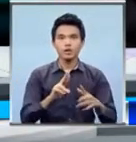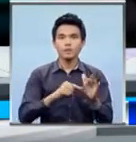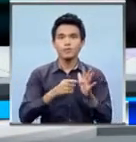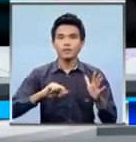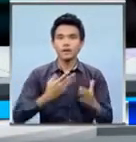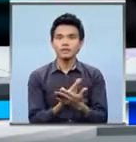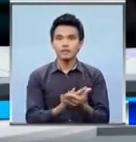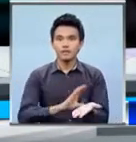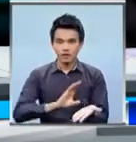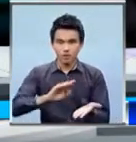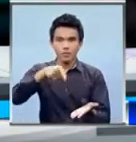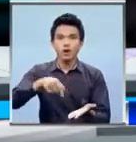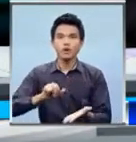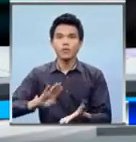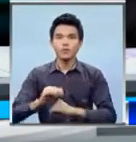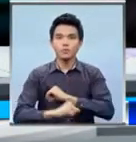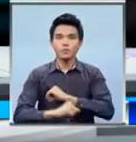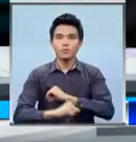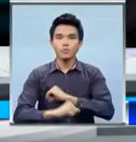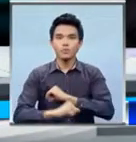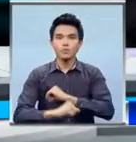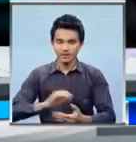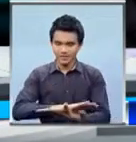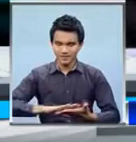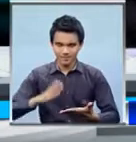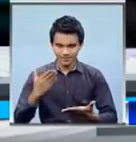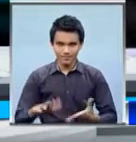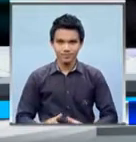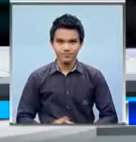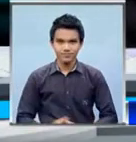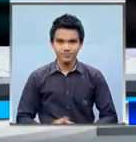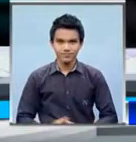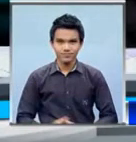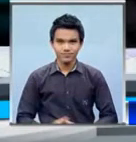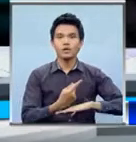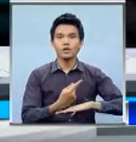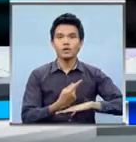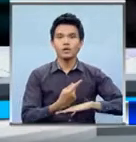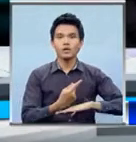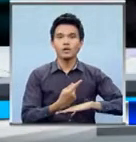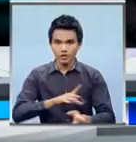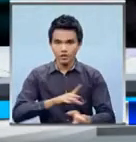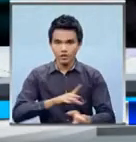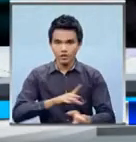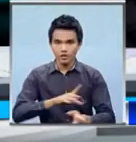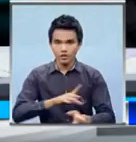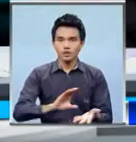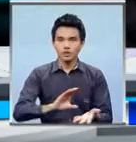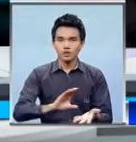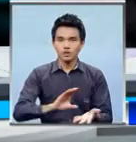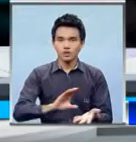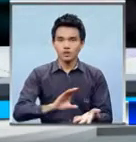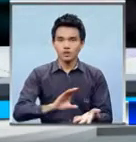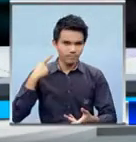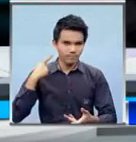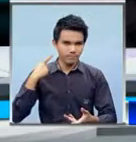ายจ่ายประจำปี2558เรียบร้อยแล้วครับ ใช่ค่ะหลังจากที่หัวหน้าคสช.ยืนยันนะคะว่าจะใช้งบประมาณอย่างคุ้มค่าโปร่ง